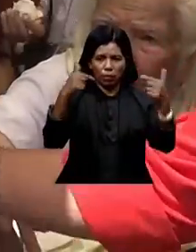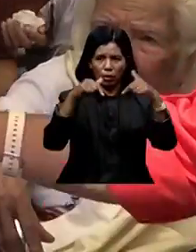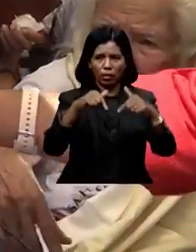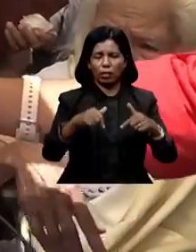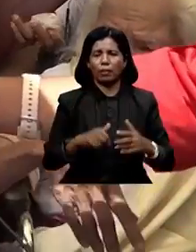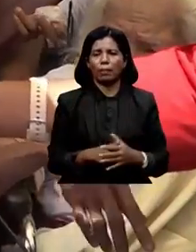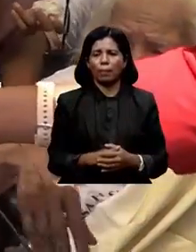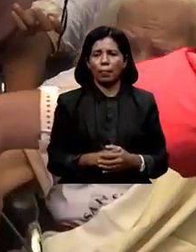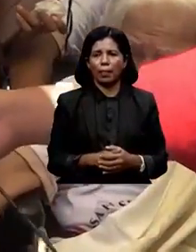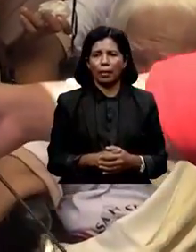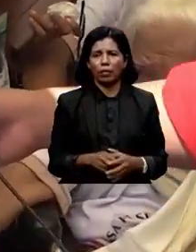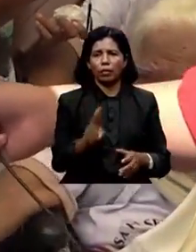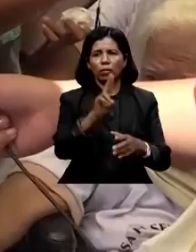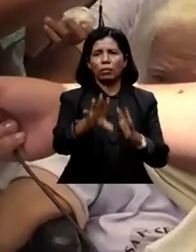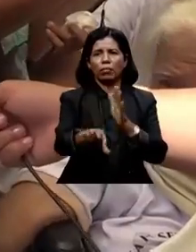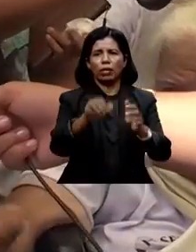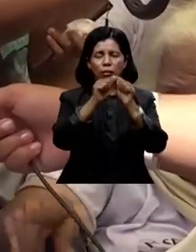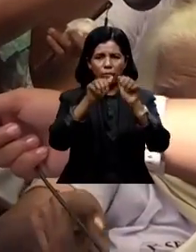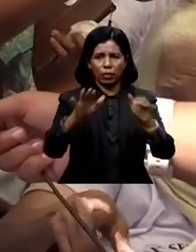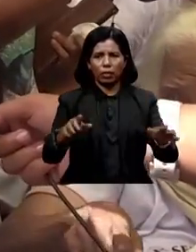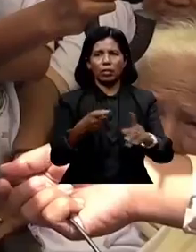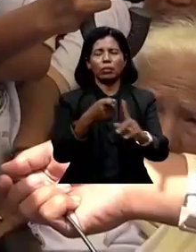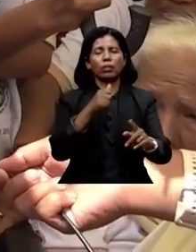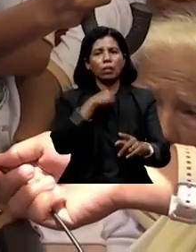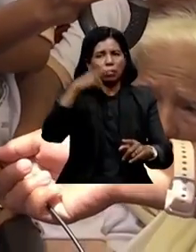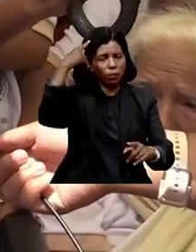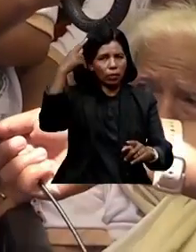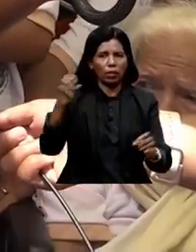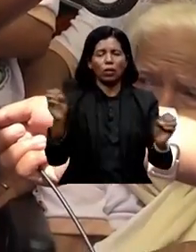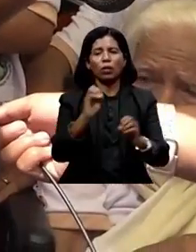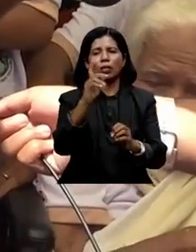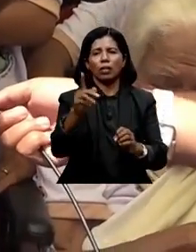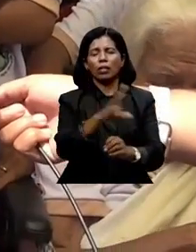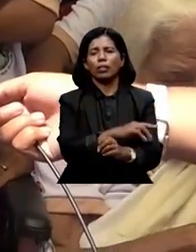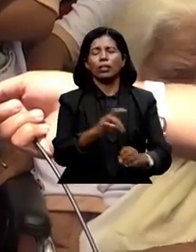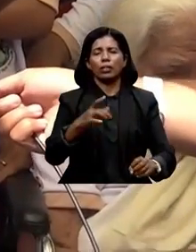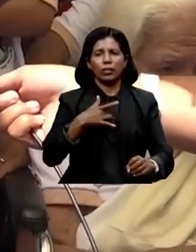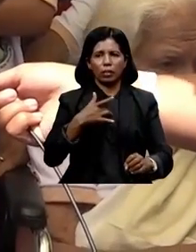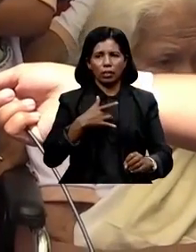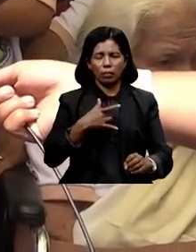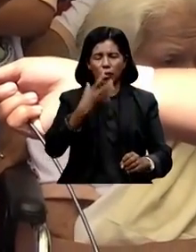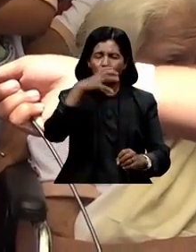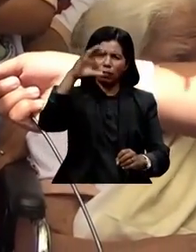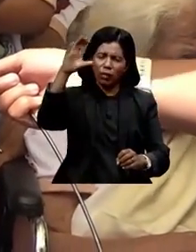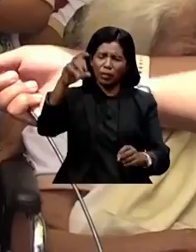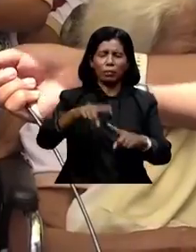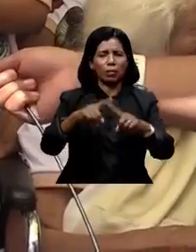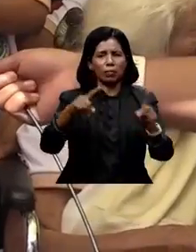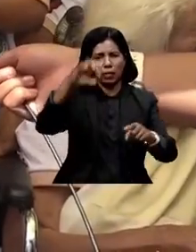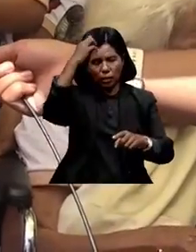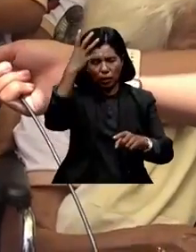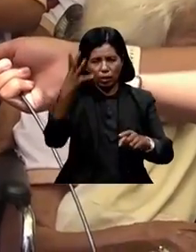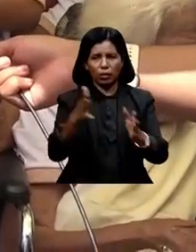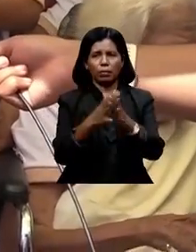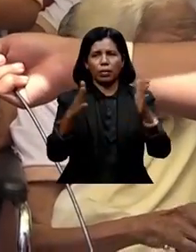para aproveita beleza também são se amo papa nyang lá é batida mas que nesse sente loro manos mas be ne graça boa